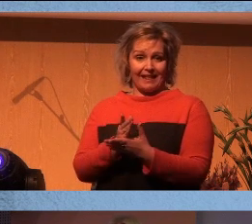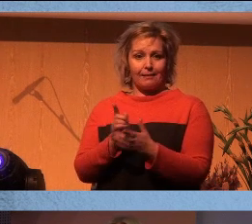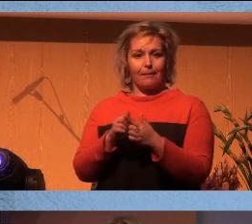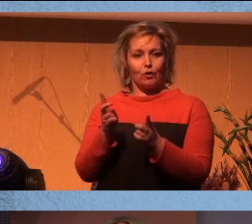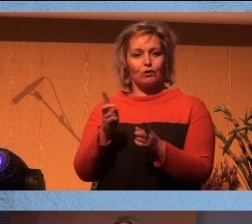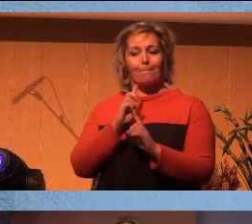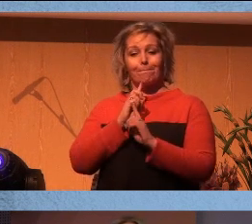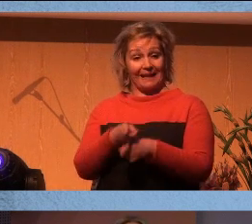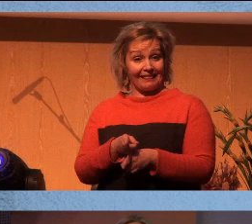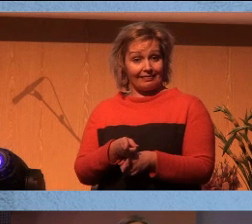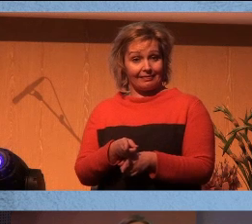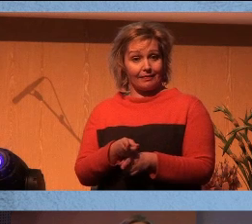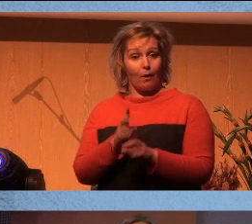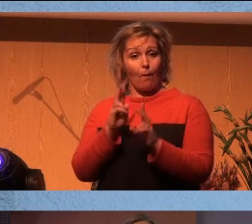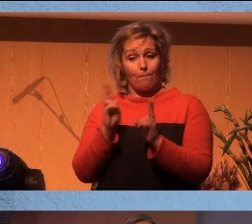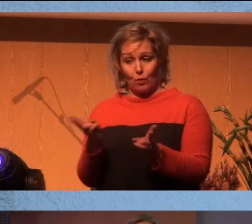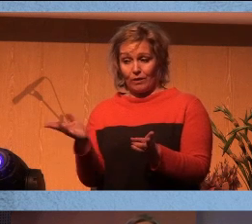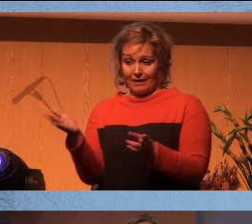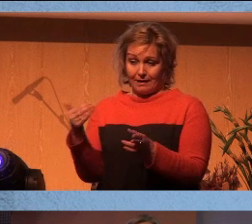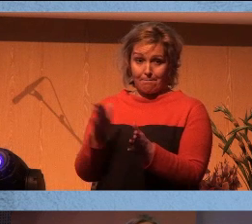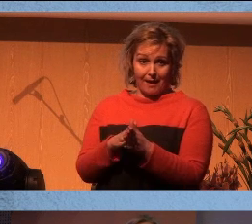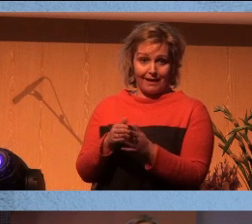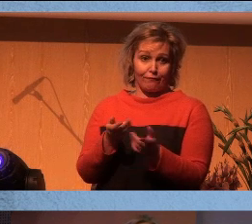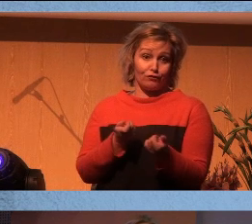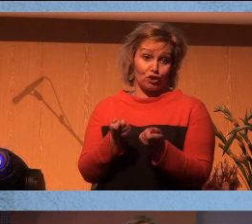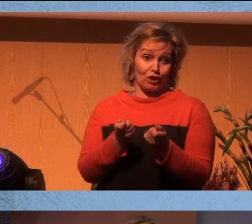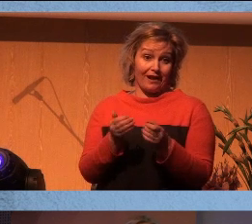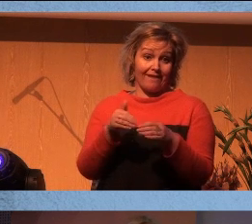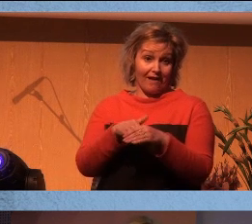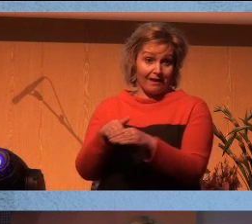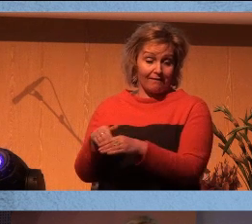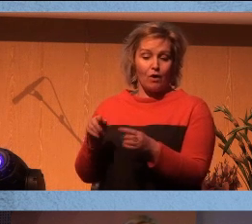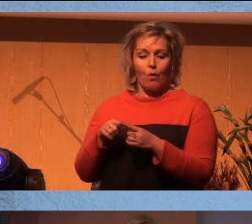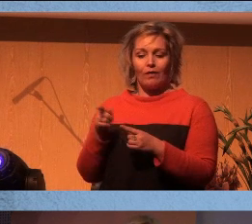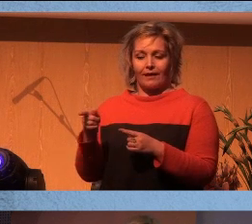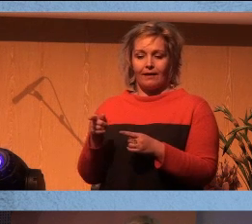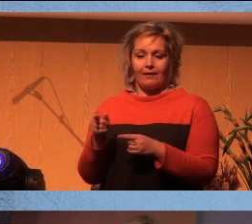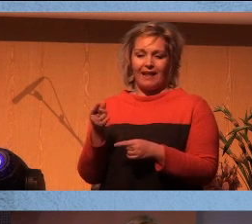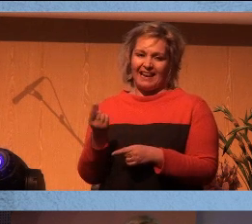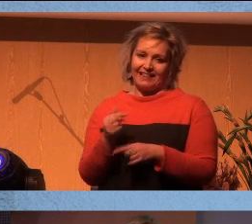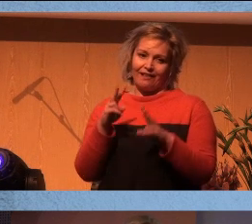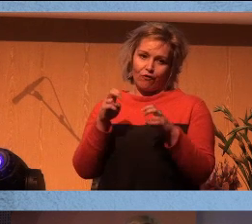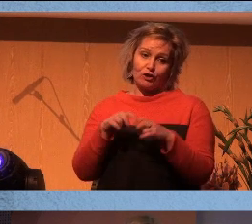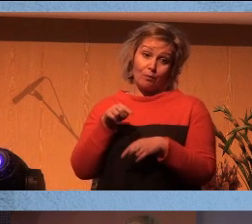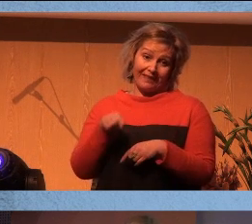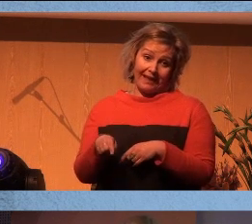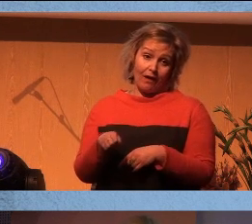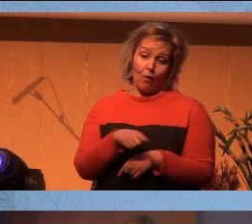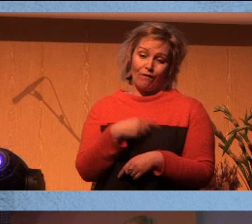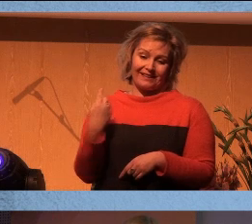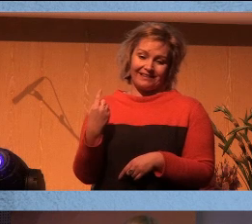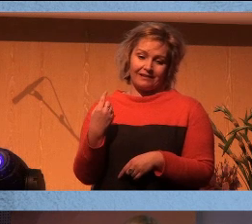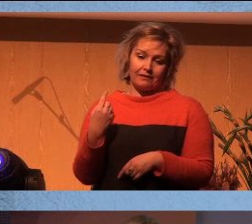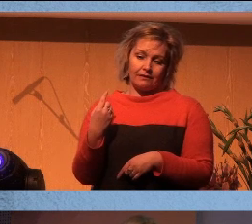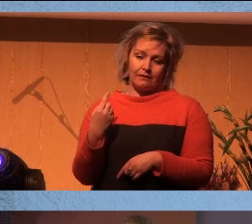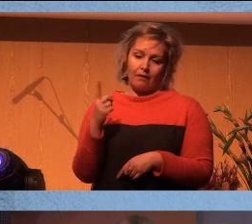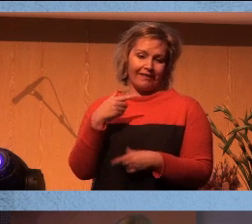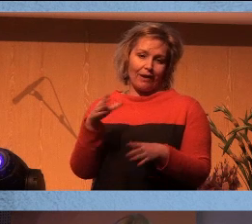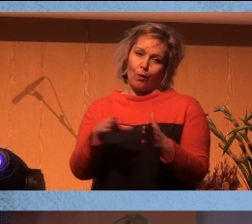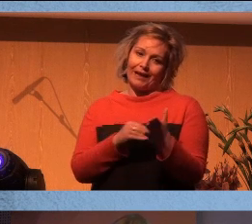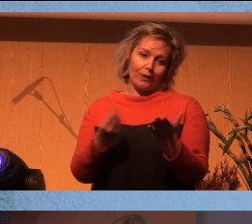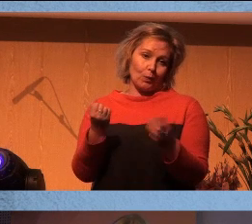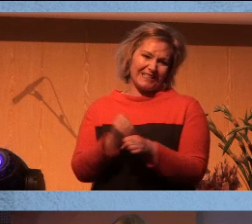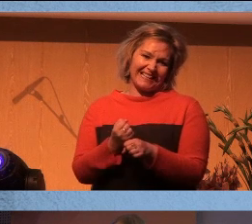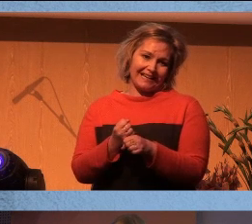også en plikt ofte å ha bruker med ulike styreverv, så det lite forskning på dette, og vi kan ikke konkludere noe